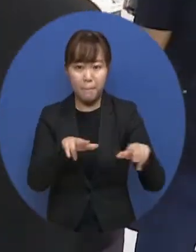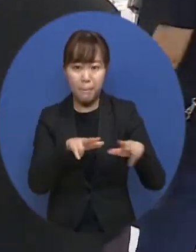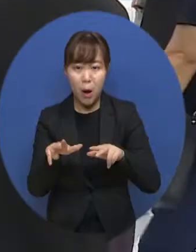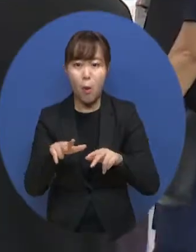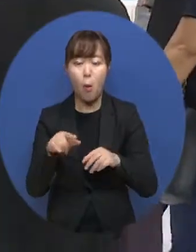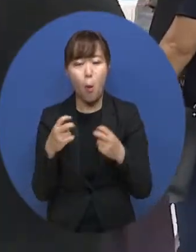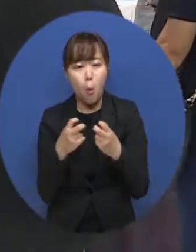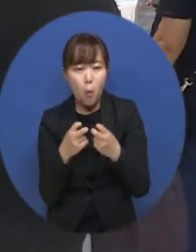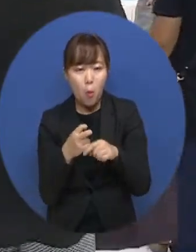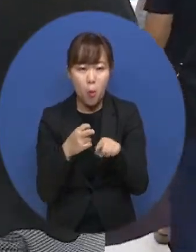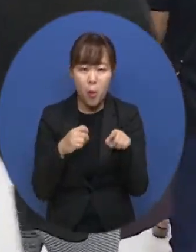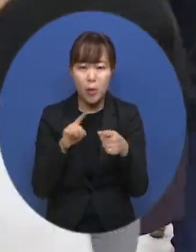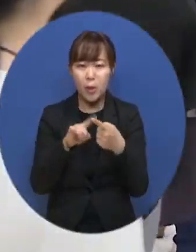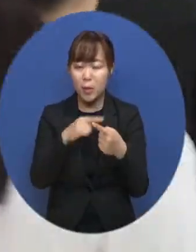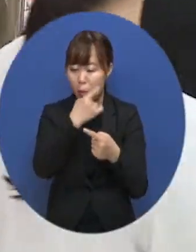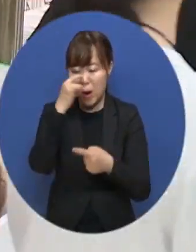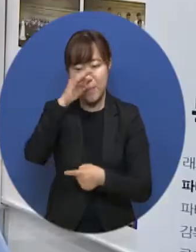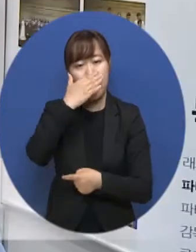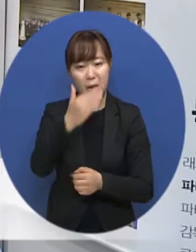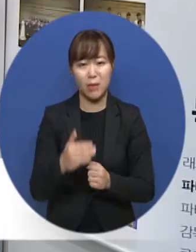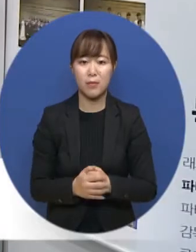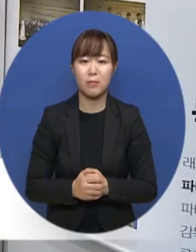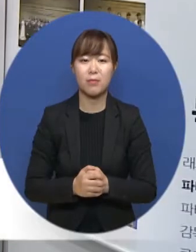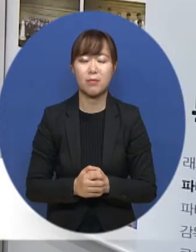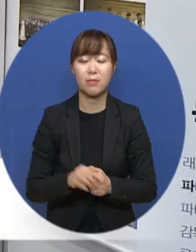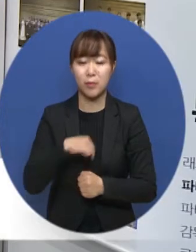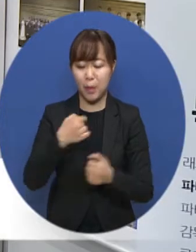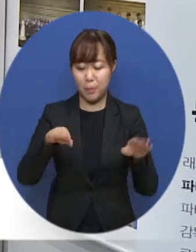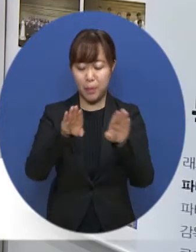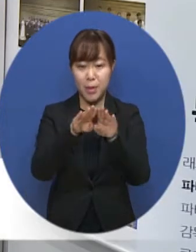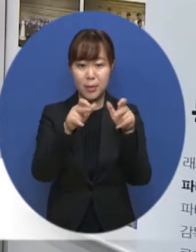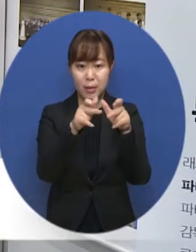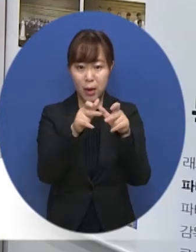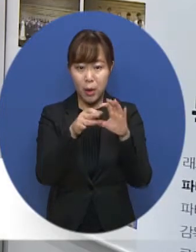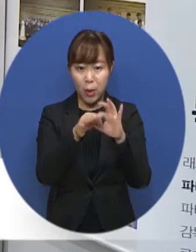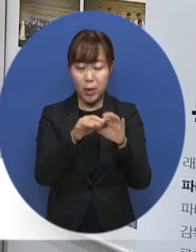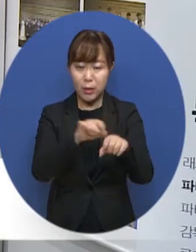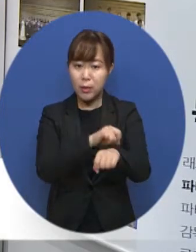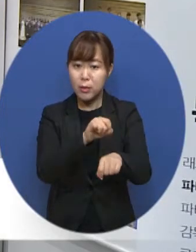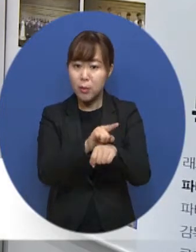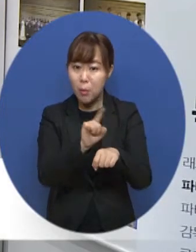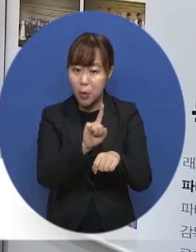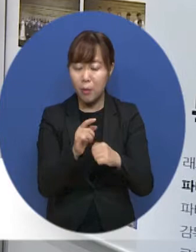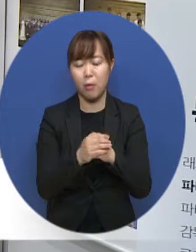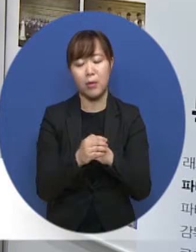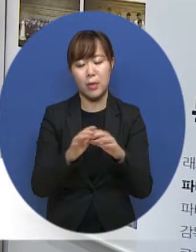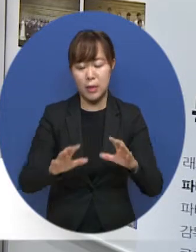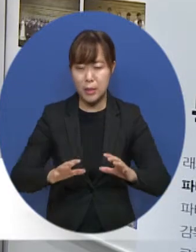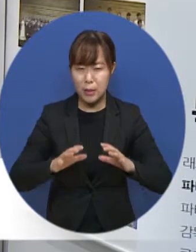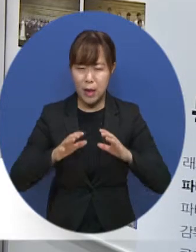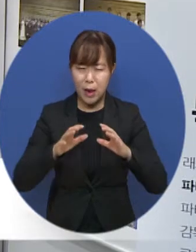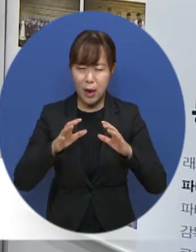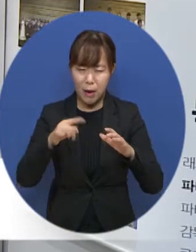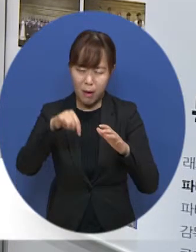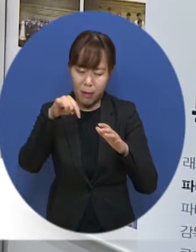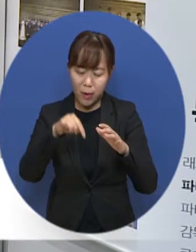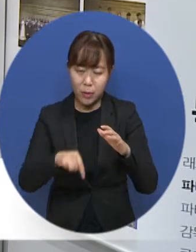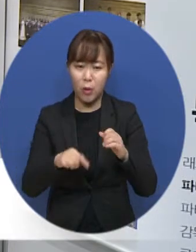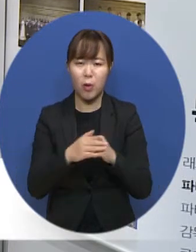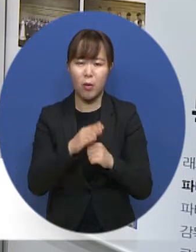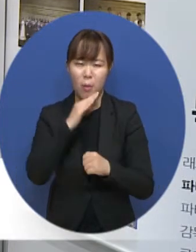반응을 확인할 수 있습니다 자폐성 장애인들의 특성에 어 어떻게 없는 세상에서 너무 그